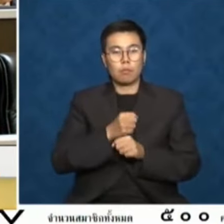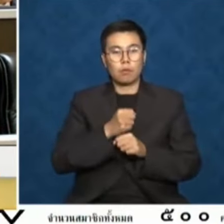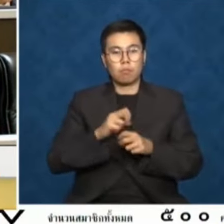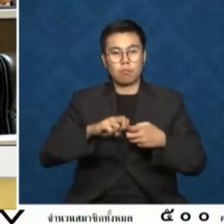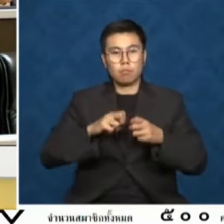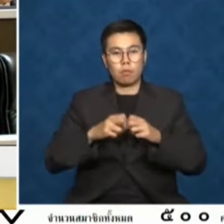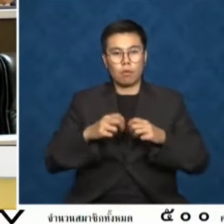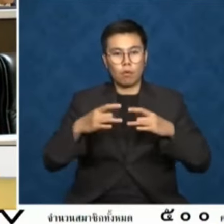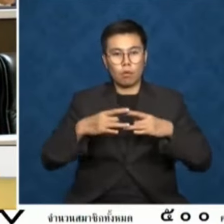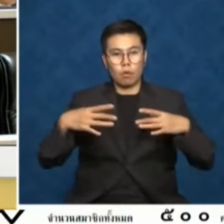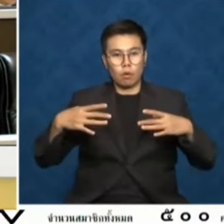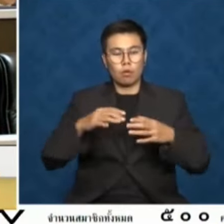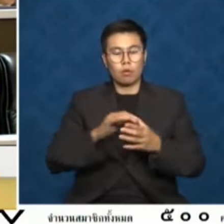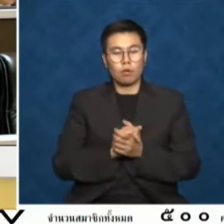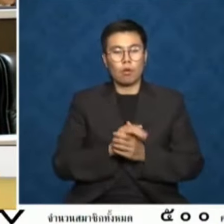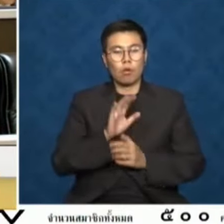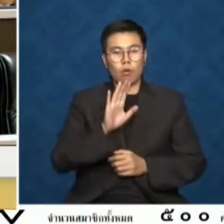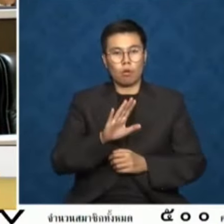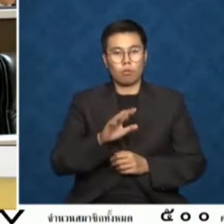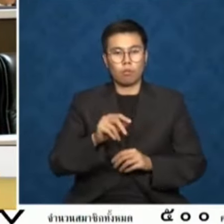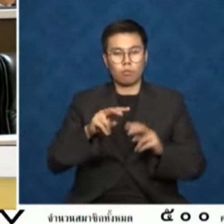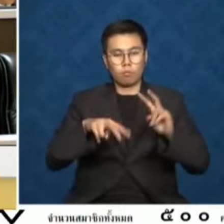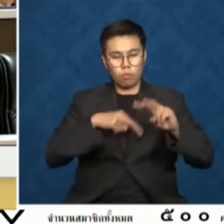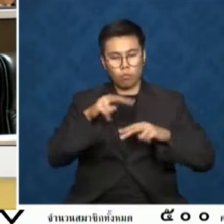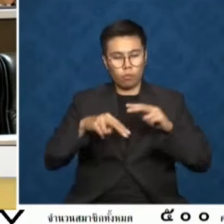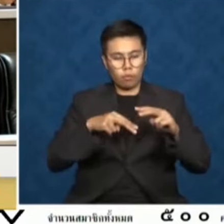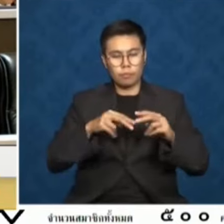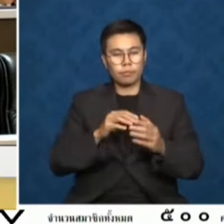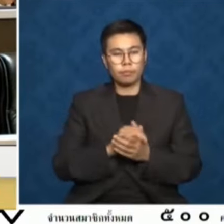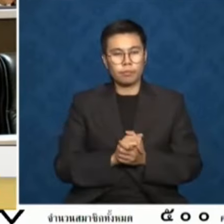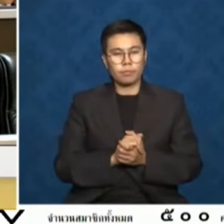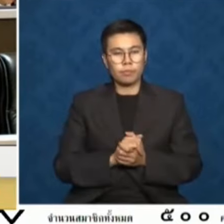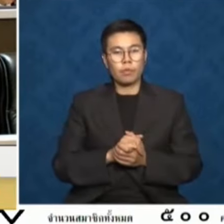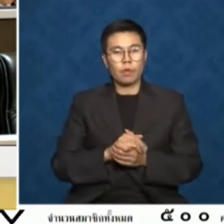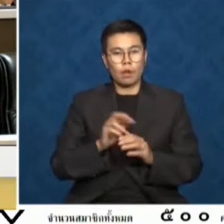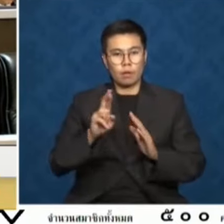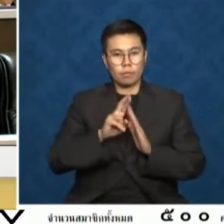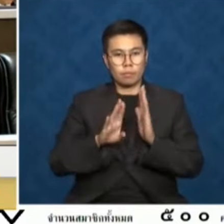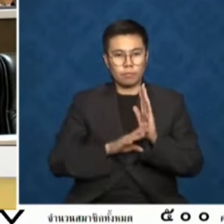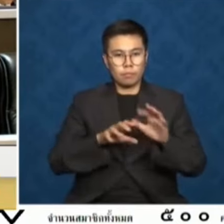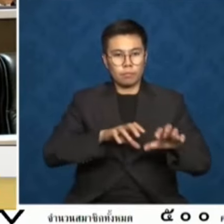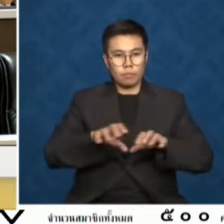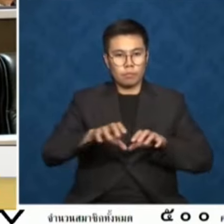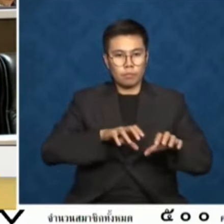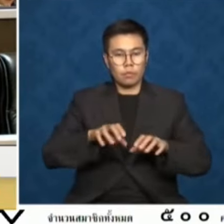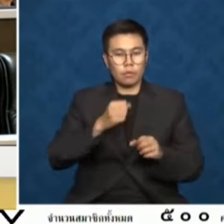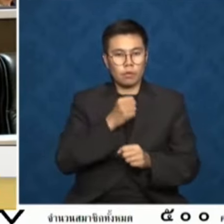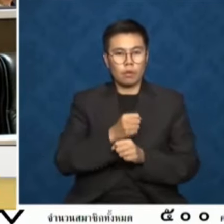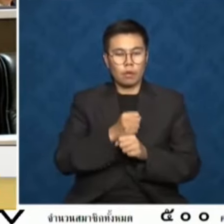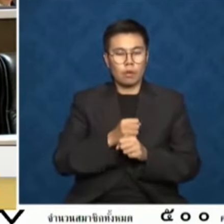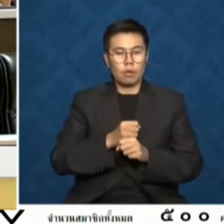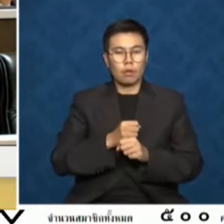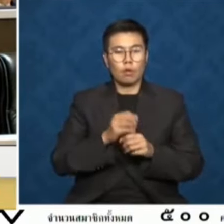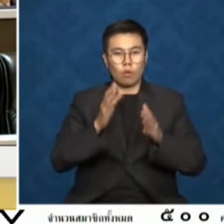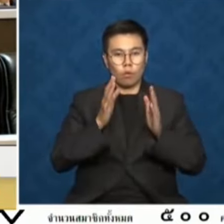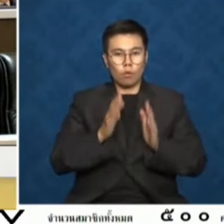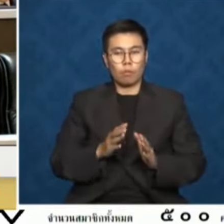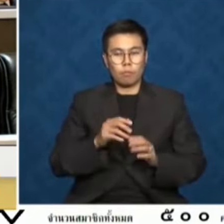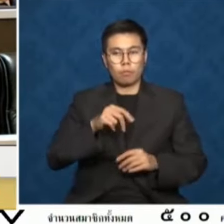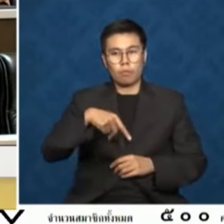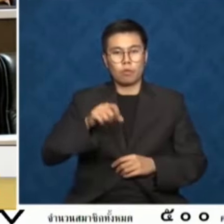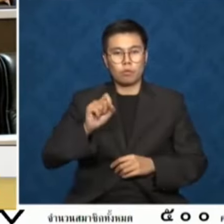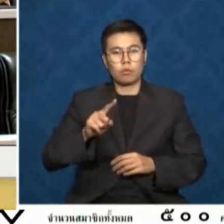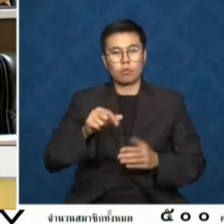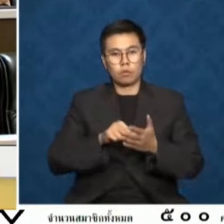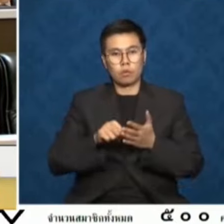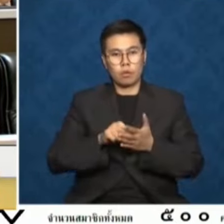ขึ้นในองค์กรปกครองส่วนท้องถิ่นร่างพระราชบัญญัติระเบียบบริหาร งานบุคคลส่วนท้องถิ่นพ.ศ.จะ